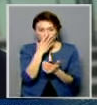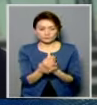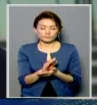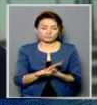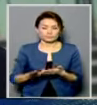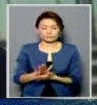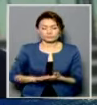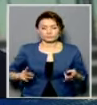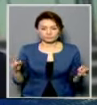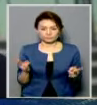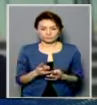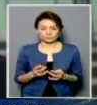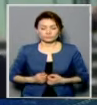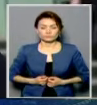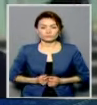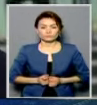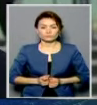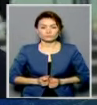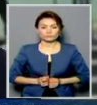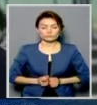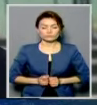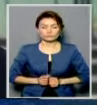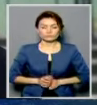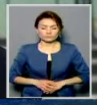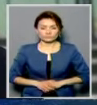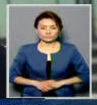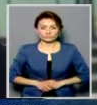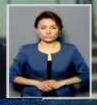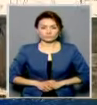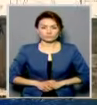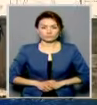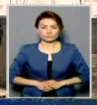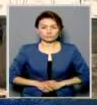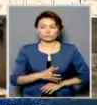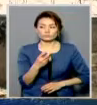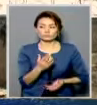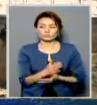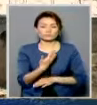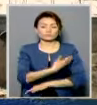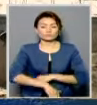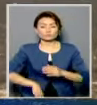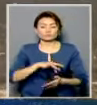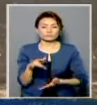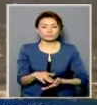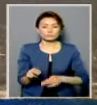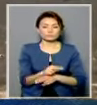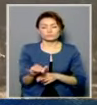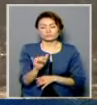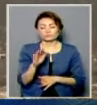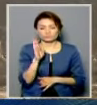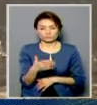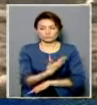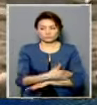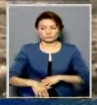свой вклад в содержание принадлежащих им зданий и благоустройство города. Кроме того, на территории города проводятся